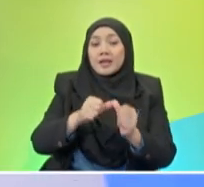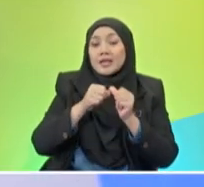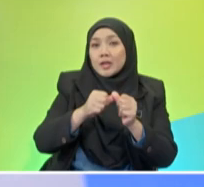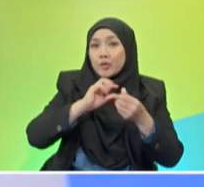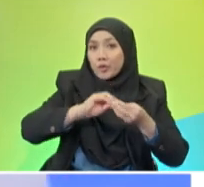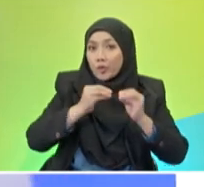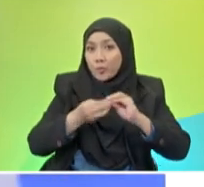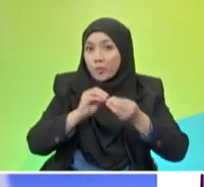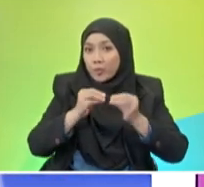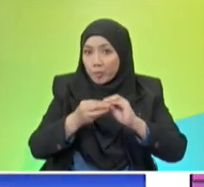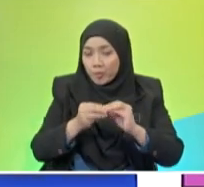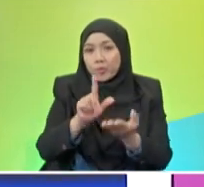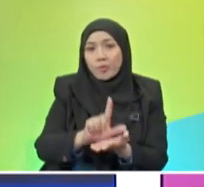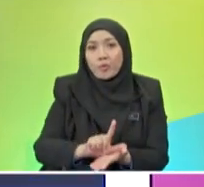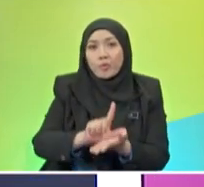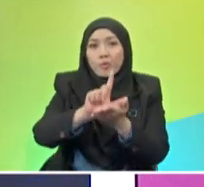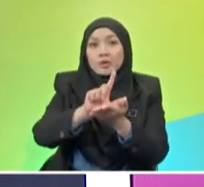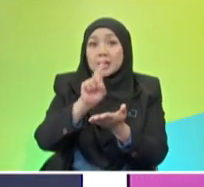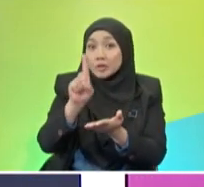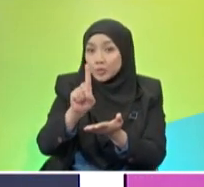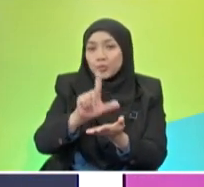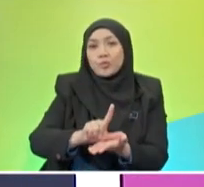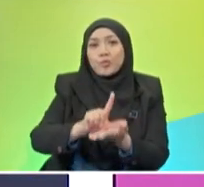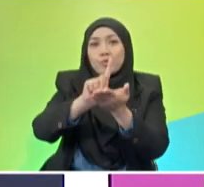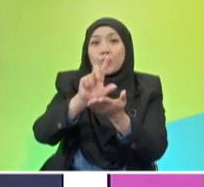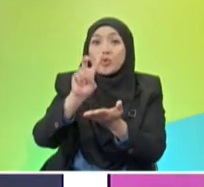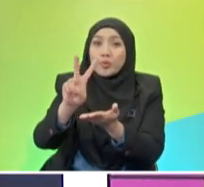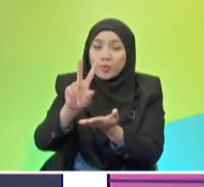2, 3, kemudian